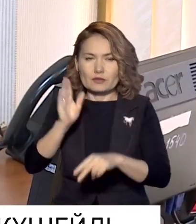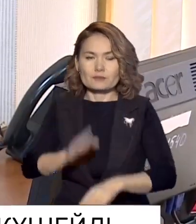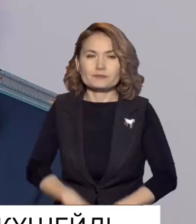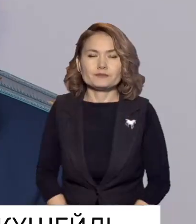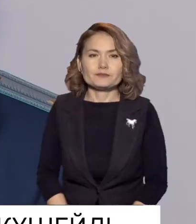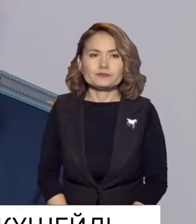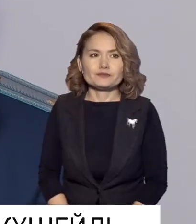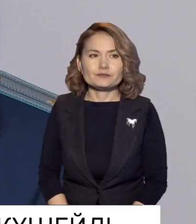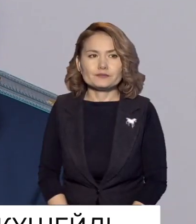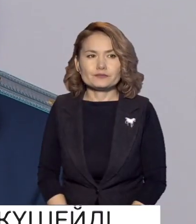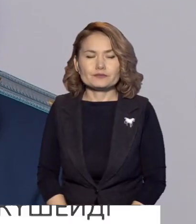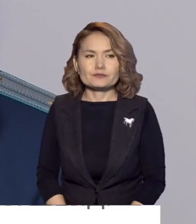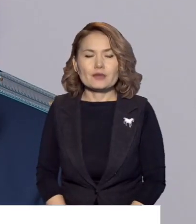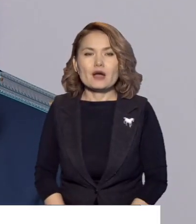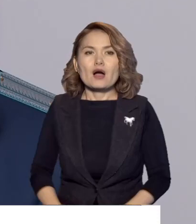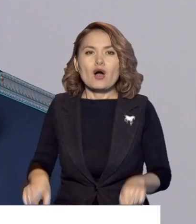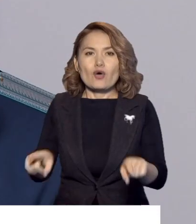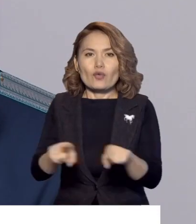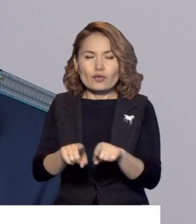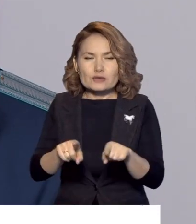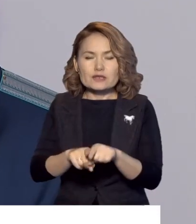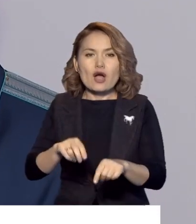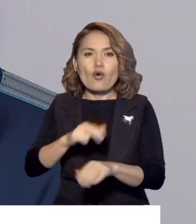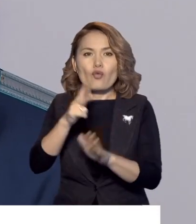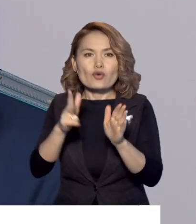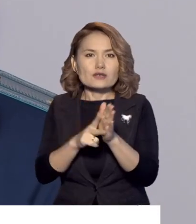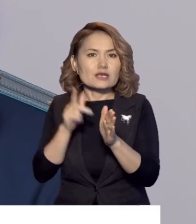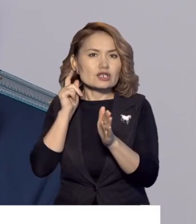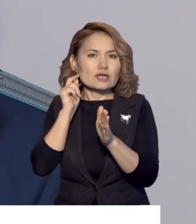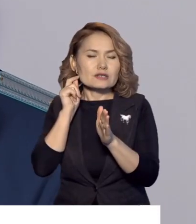қатаңдатылмақ. Бүгінгі күнде бұндай қылмыстық істер бойынша